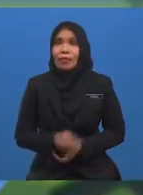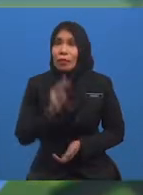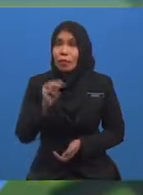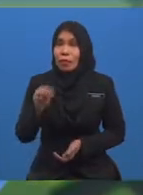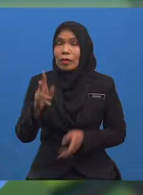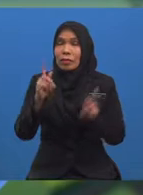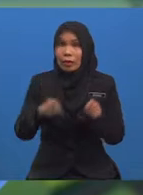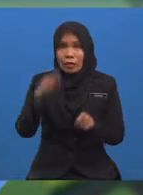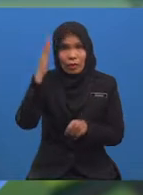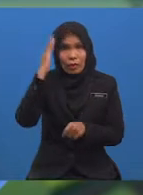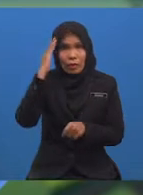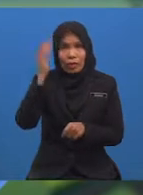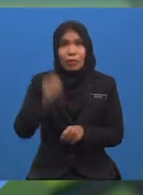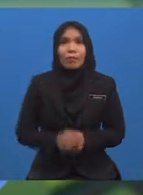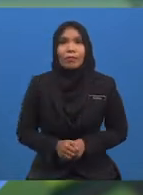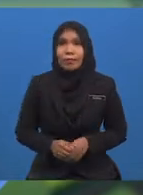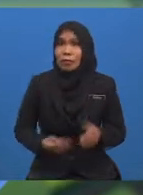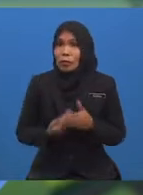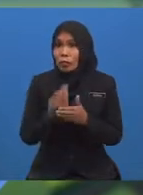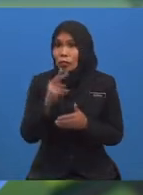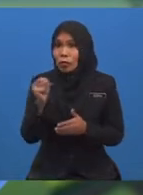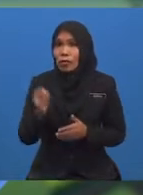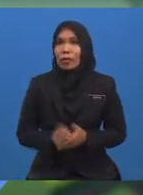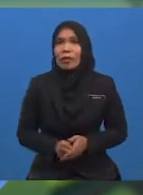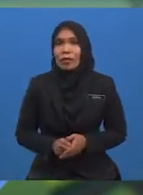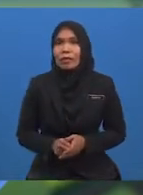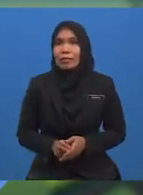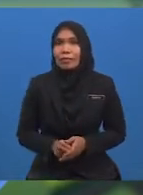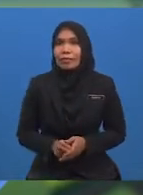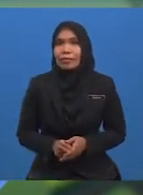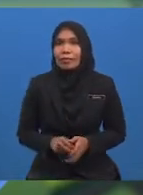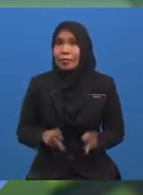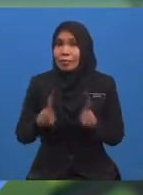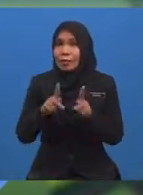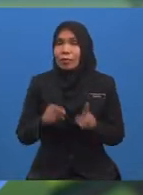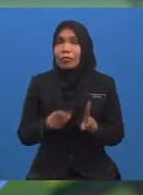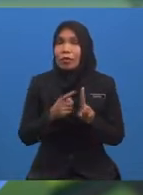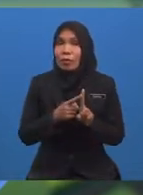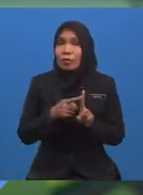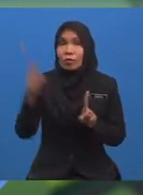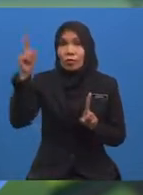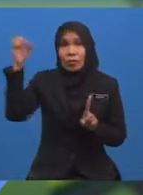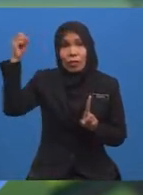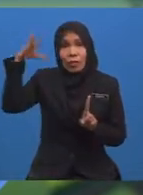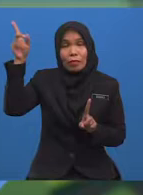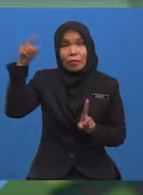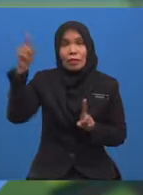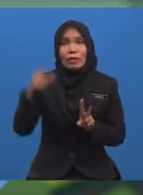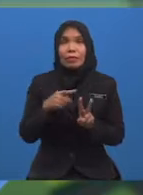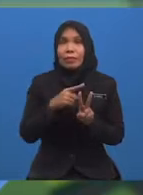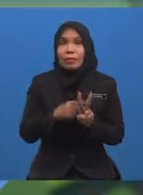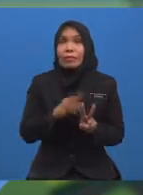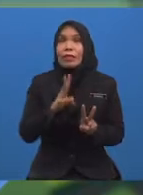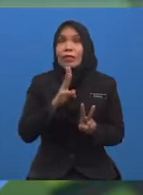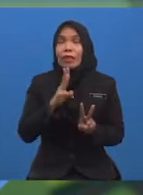hendaklah tahu bahawa tumbuhan memerlukan cahaya matahari, air dan